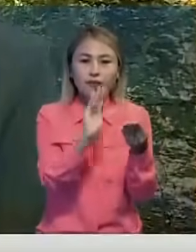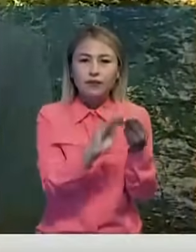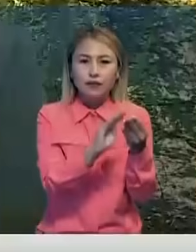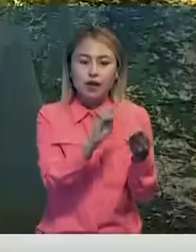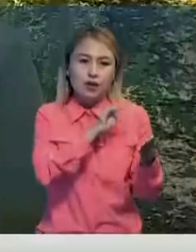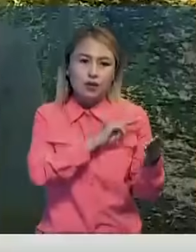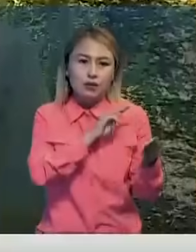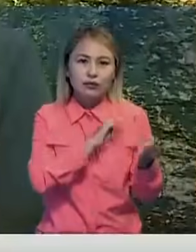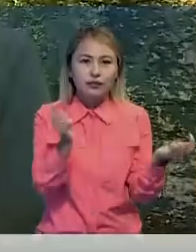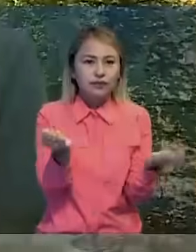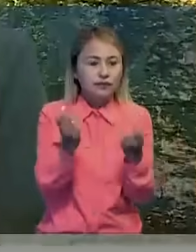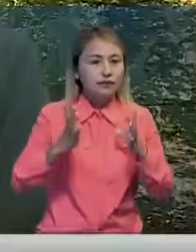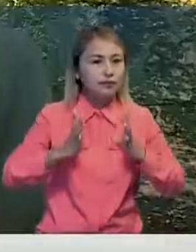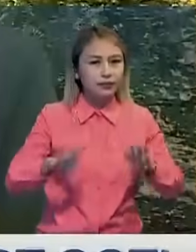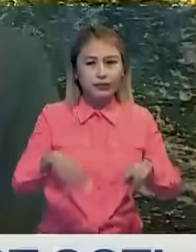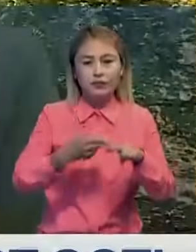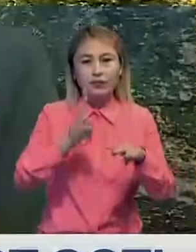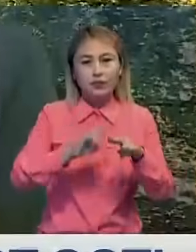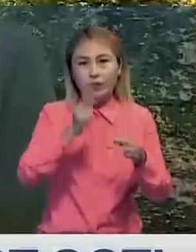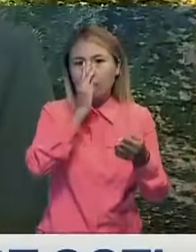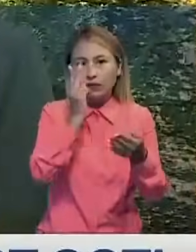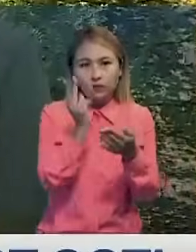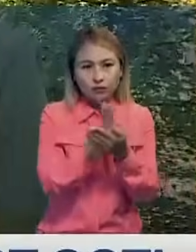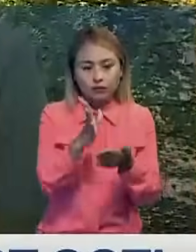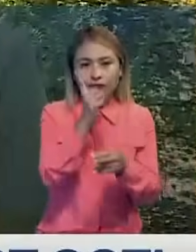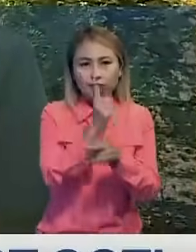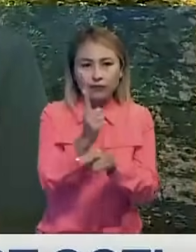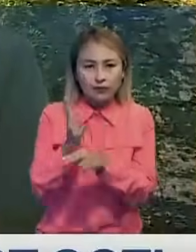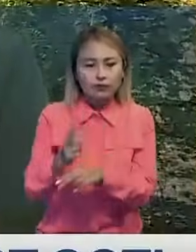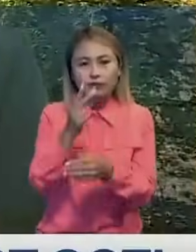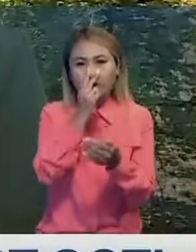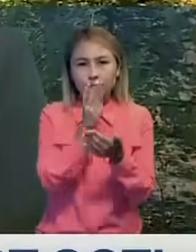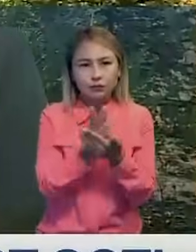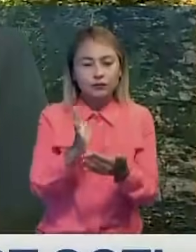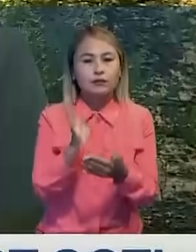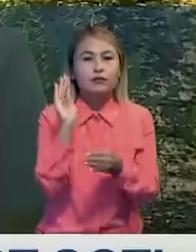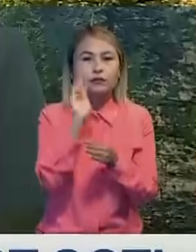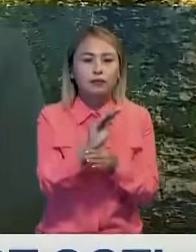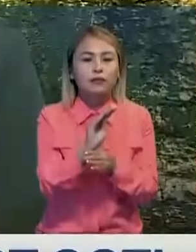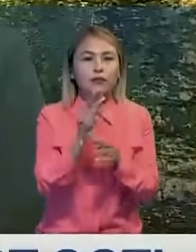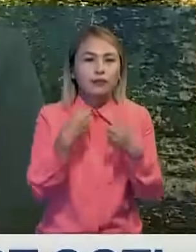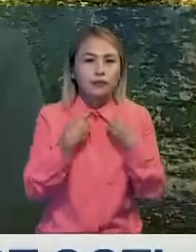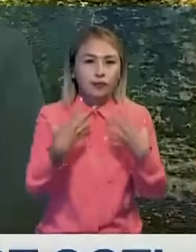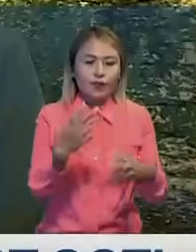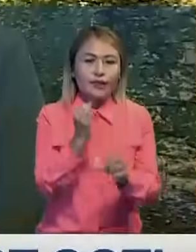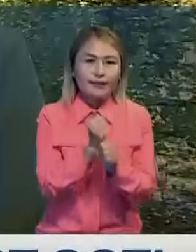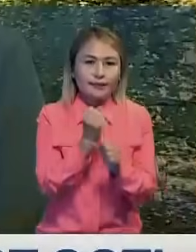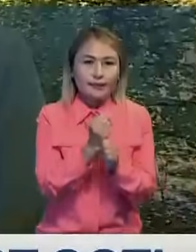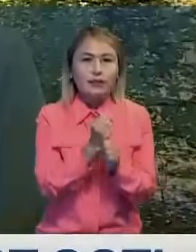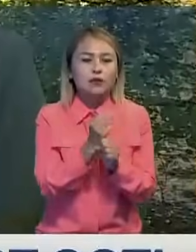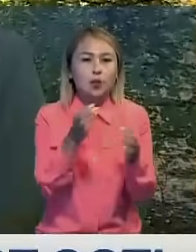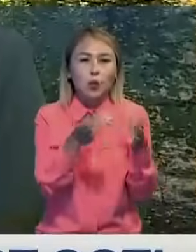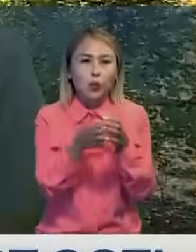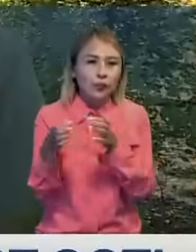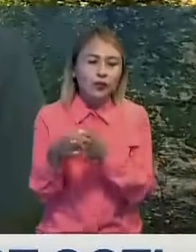Бұл өршіп баратқанына қарамастан да, тыйым салынғанға қарамастан да, өстіп той жасап жатыр. Бізде мониторинг топтар